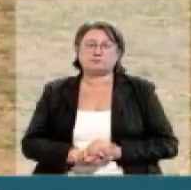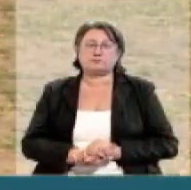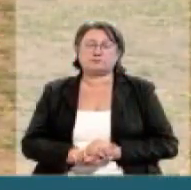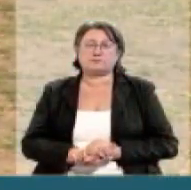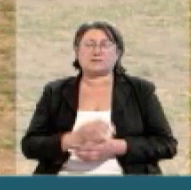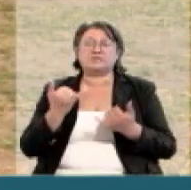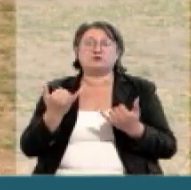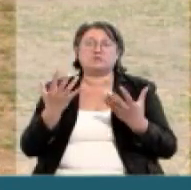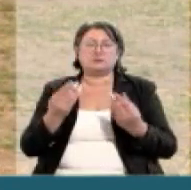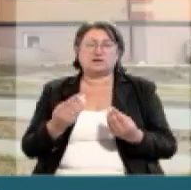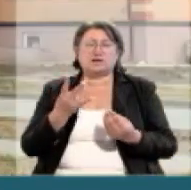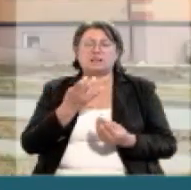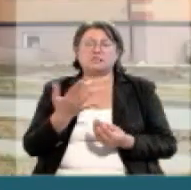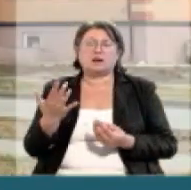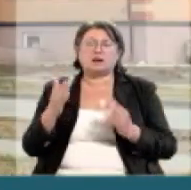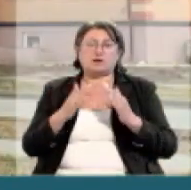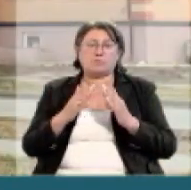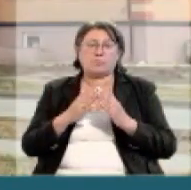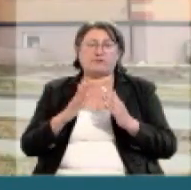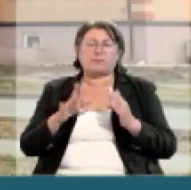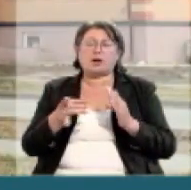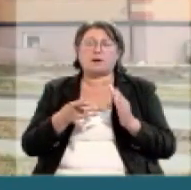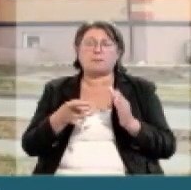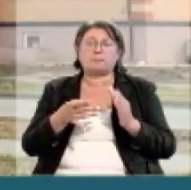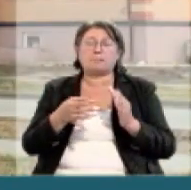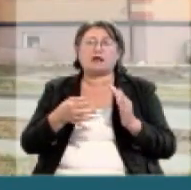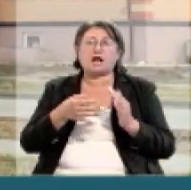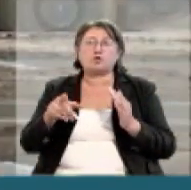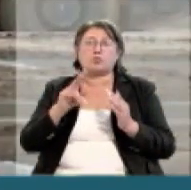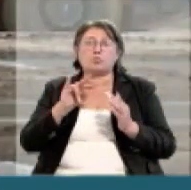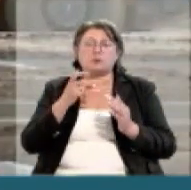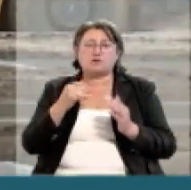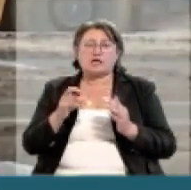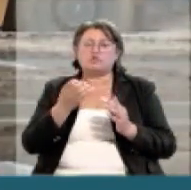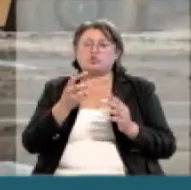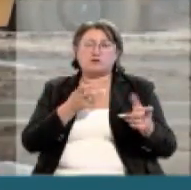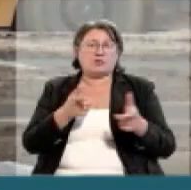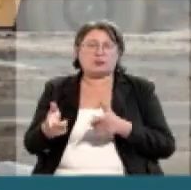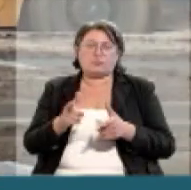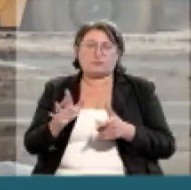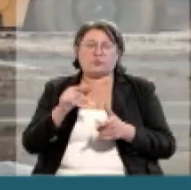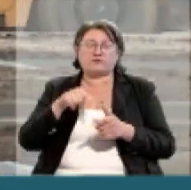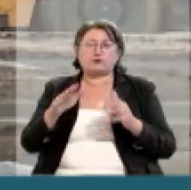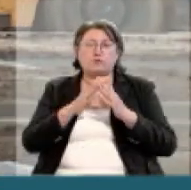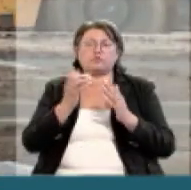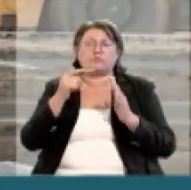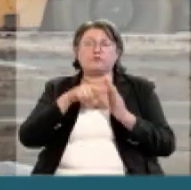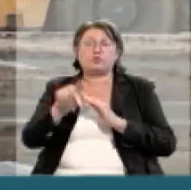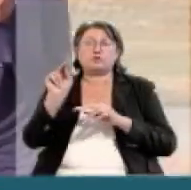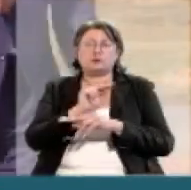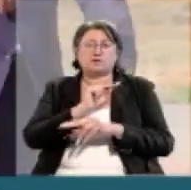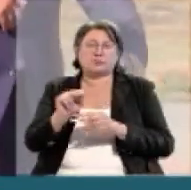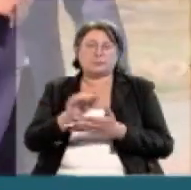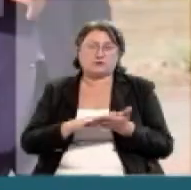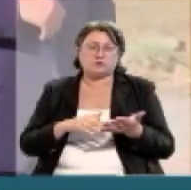Бүгінгі күні Қонай шағын ауданындағы кейбір үйлер әлі де пайдалануға берілмеген. Бұл баспаналарда қазірдің өзінде ішкерлеу жұмыстары